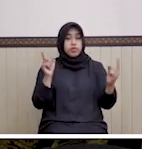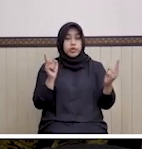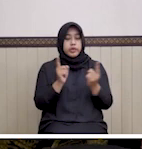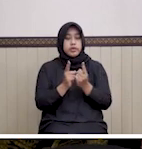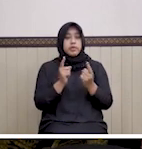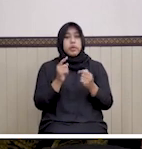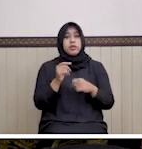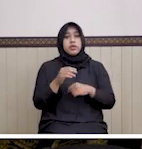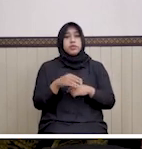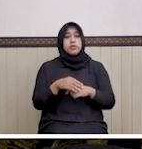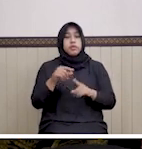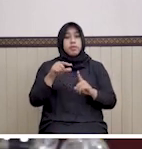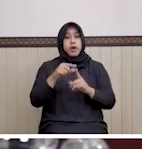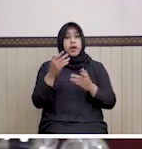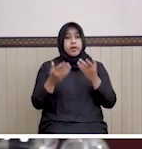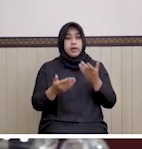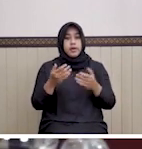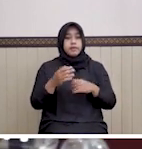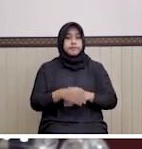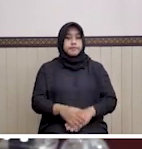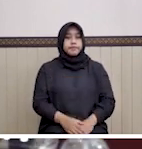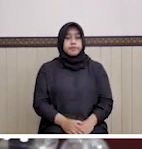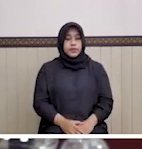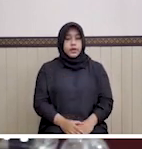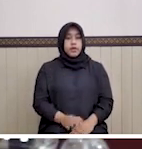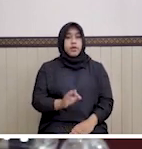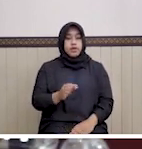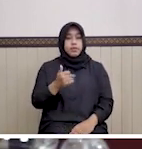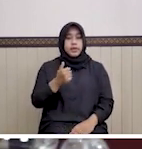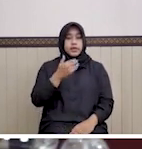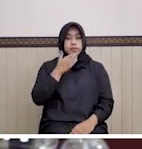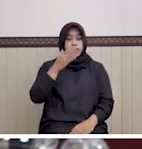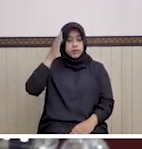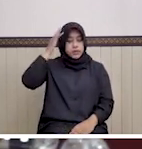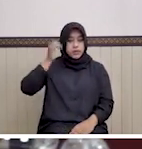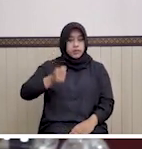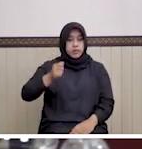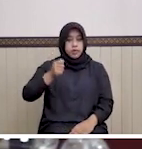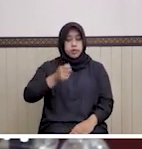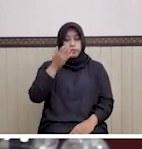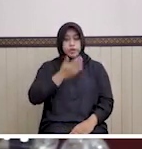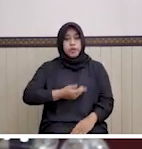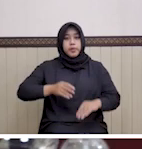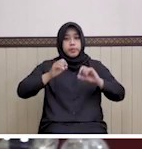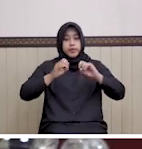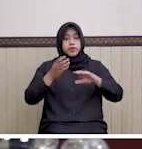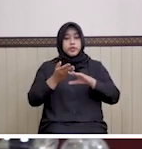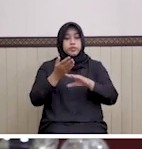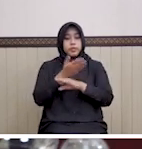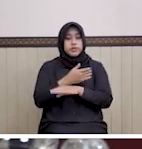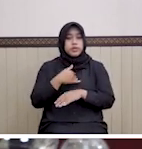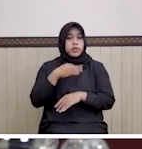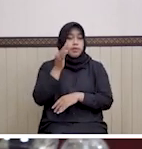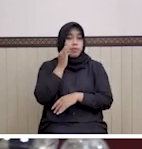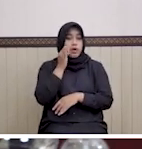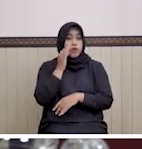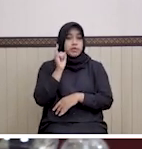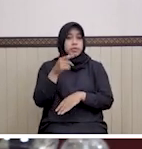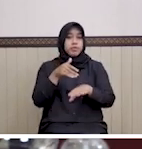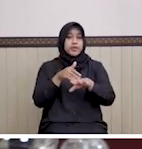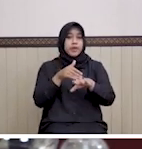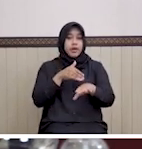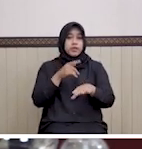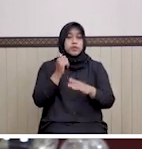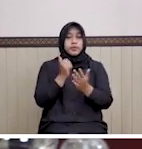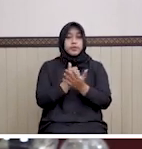di persidangan monggo ibu-ibu Hai Baik terima kasih selama alaikum warahmatullah wabarakatuh waalaikumsalam Sebelumnya saya mohon maaf karena terlambat